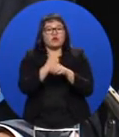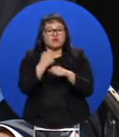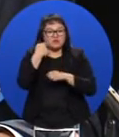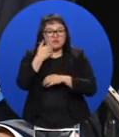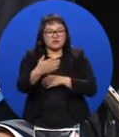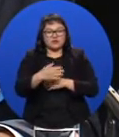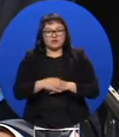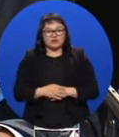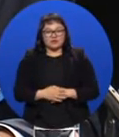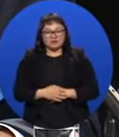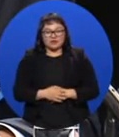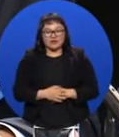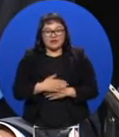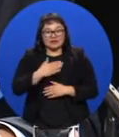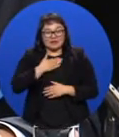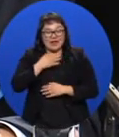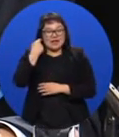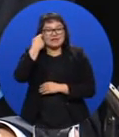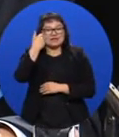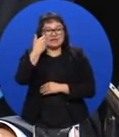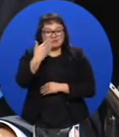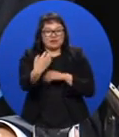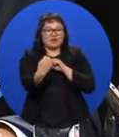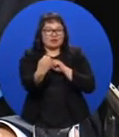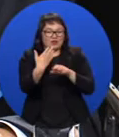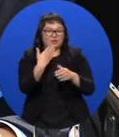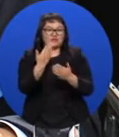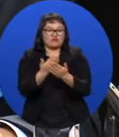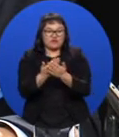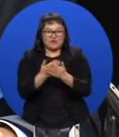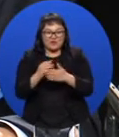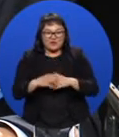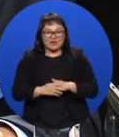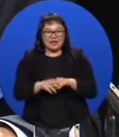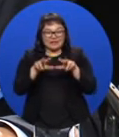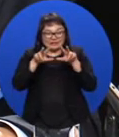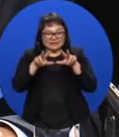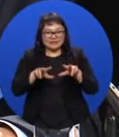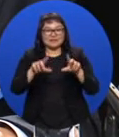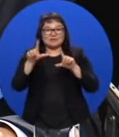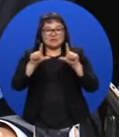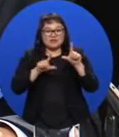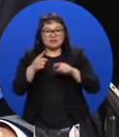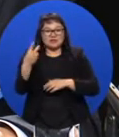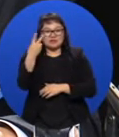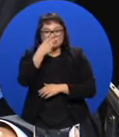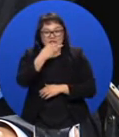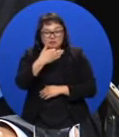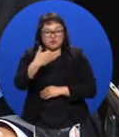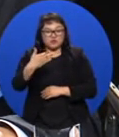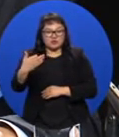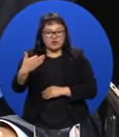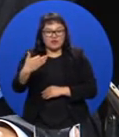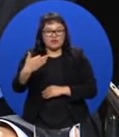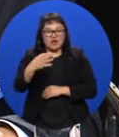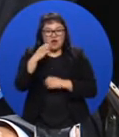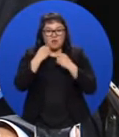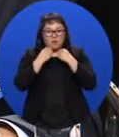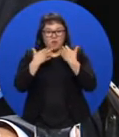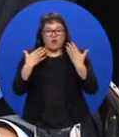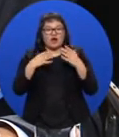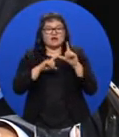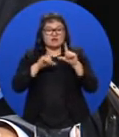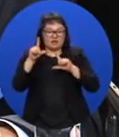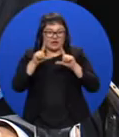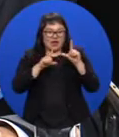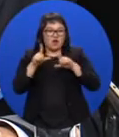11개에 대해서 제가 질문한 걸 답변하셔야 돼요. 지금 현재 2019년 이 포화 상태로 되어